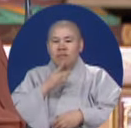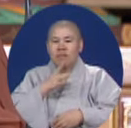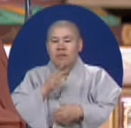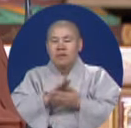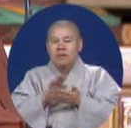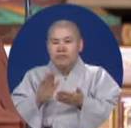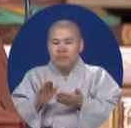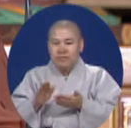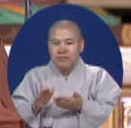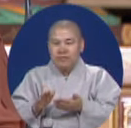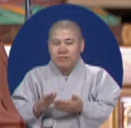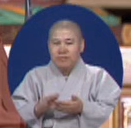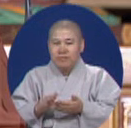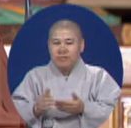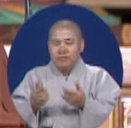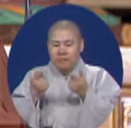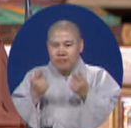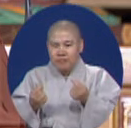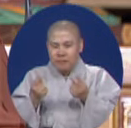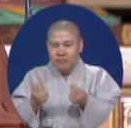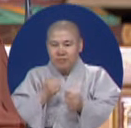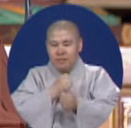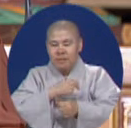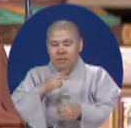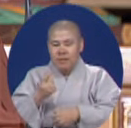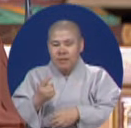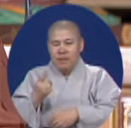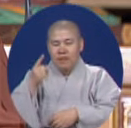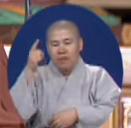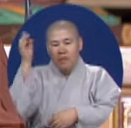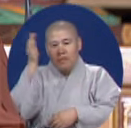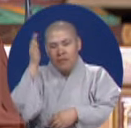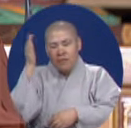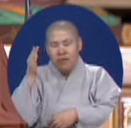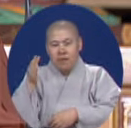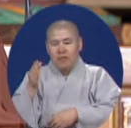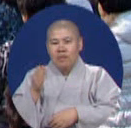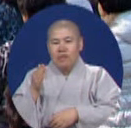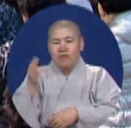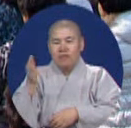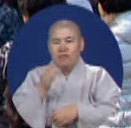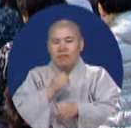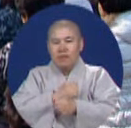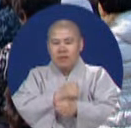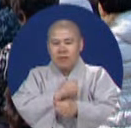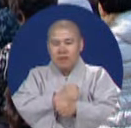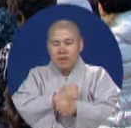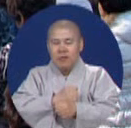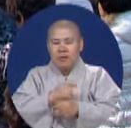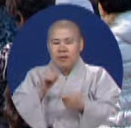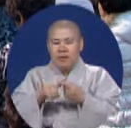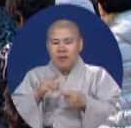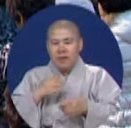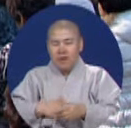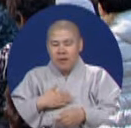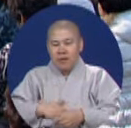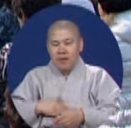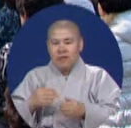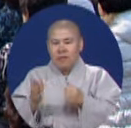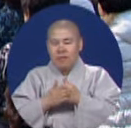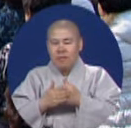그러니까 같은 걸 하도 무상하고 허망하다라는 이런 걸 알기 때문에 무상하고 허망한